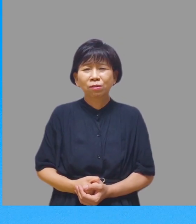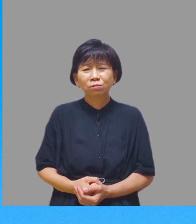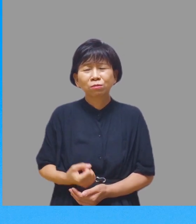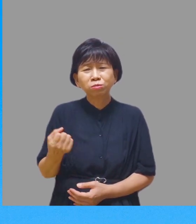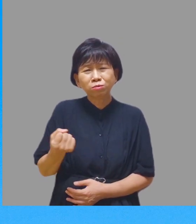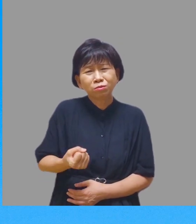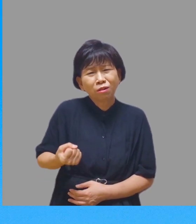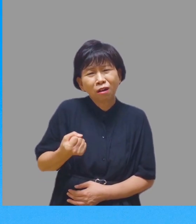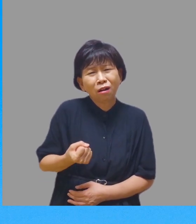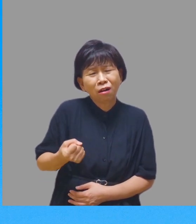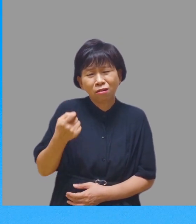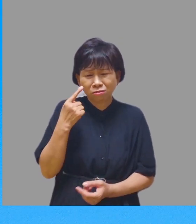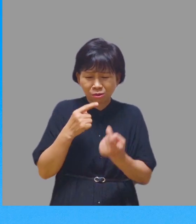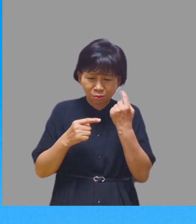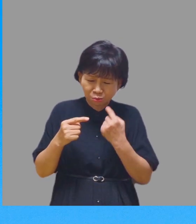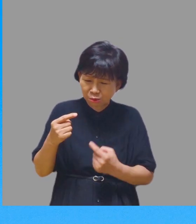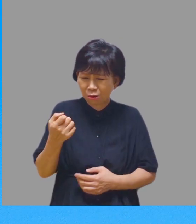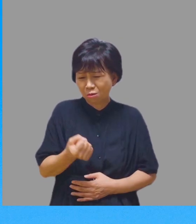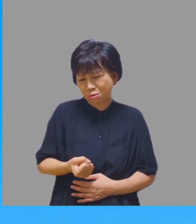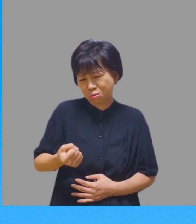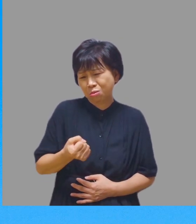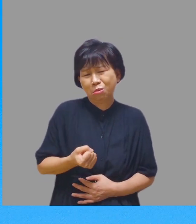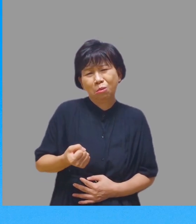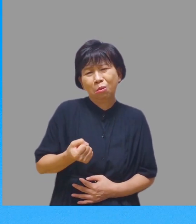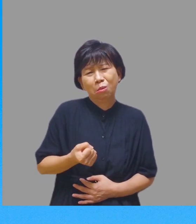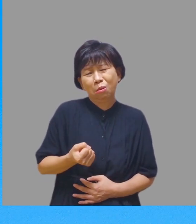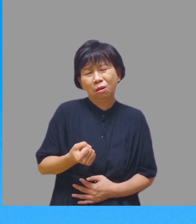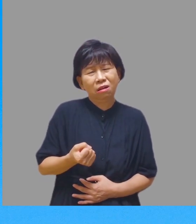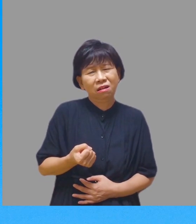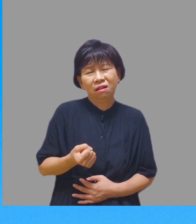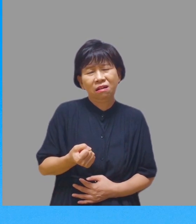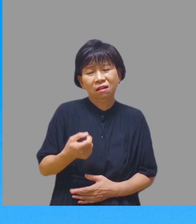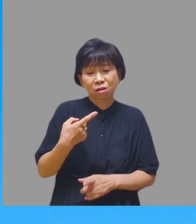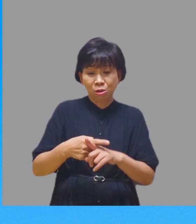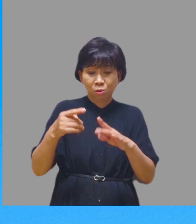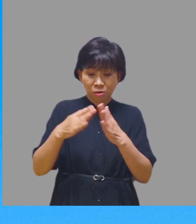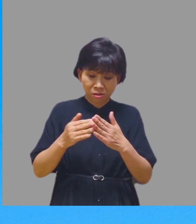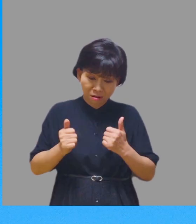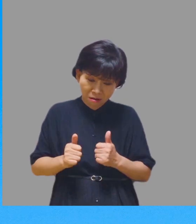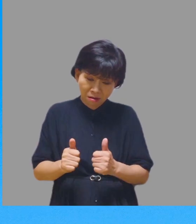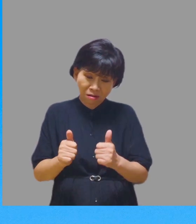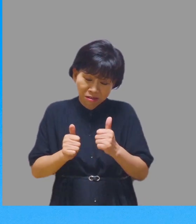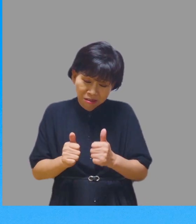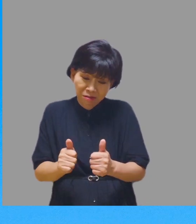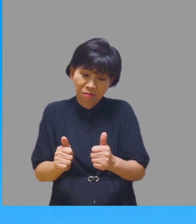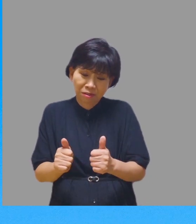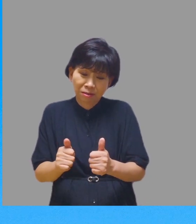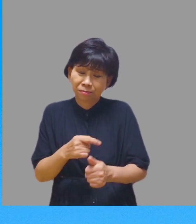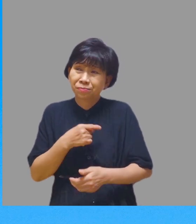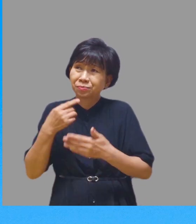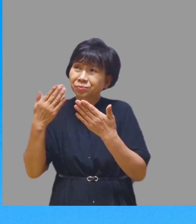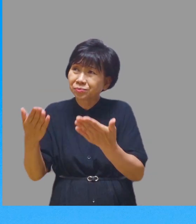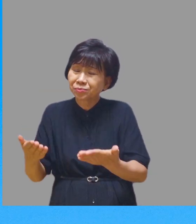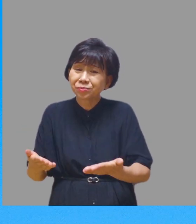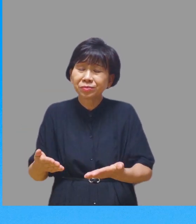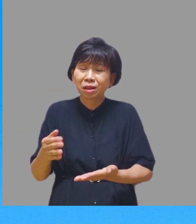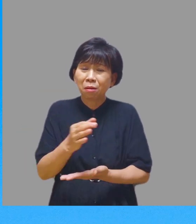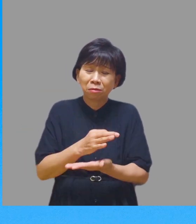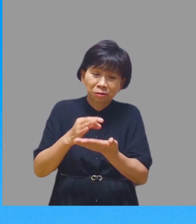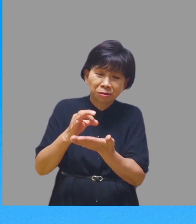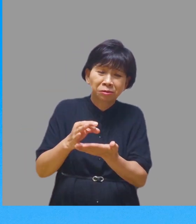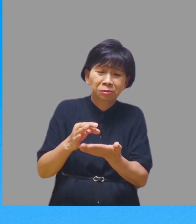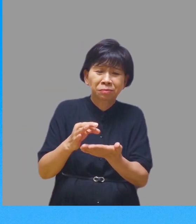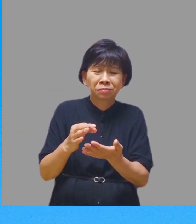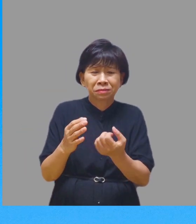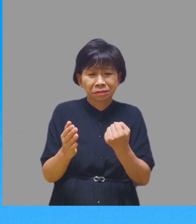어떤 목사님한테 상처받았어요. 교회에서 열심히 섬기다가 재정팀에서 막 일하다가 교회에서 헌금 이런 것